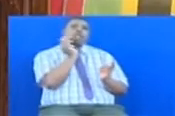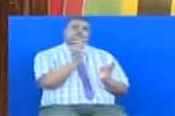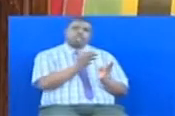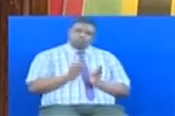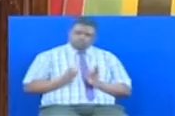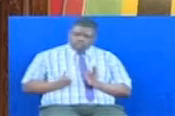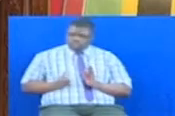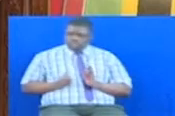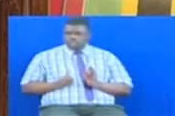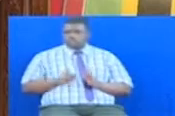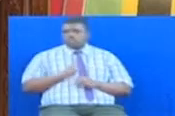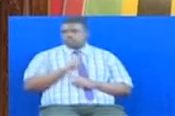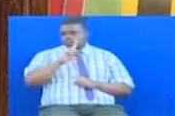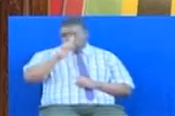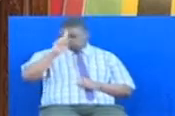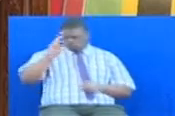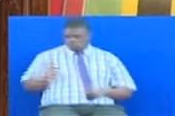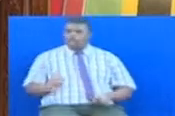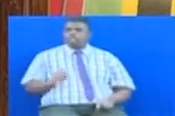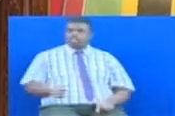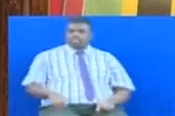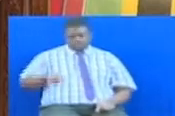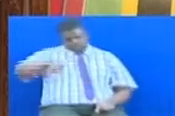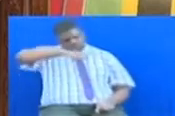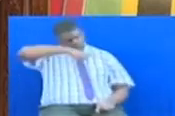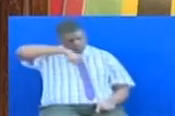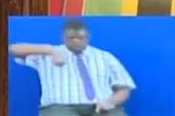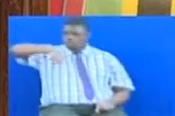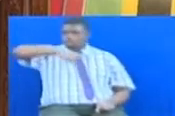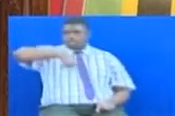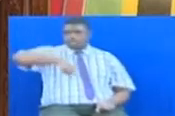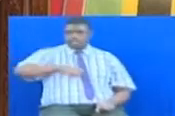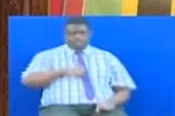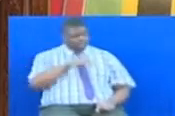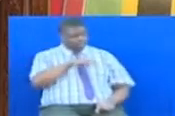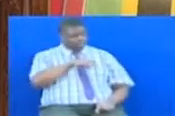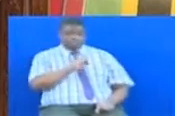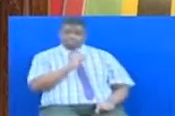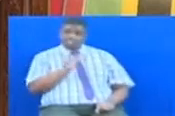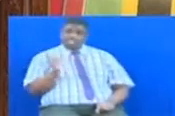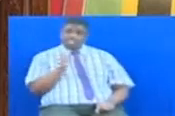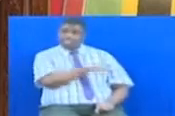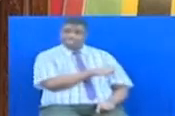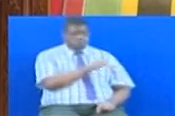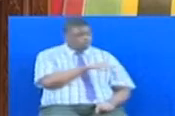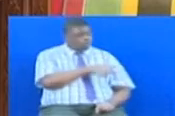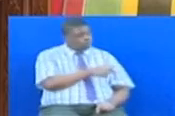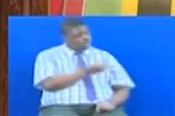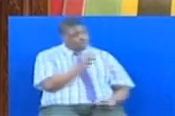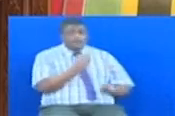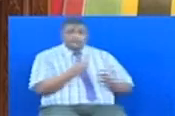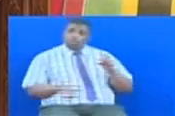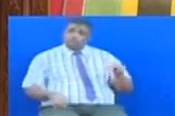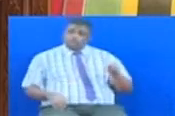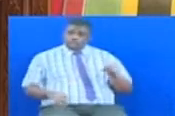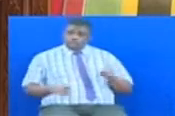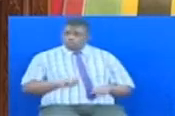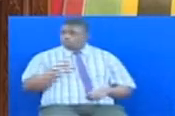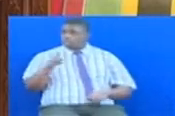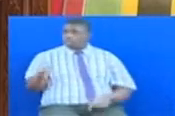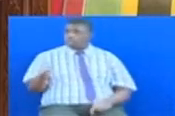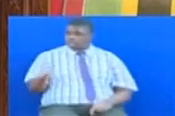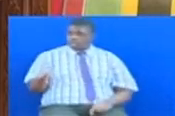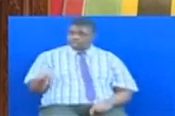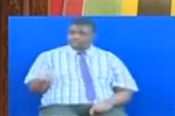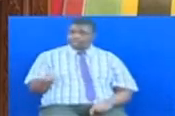ambao wabunge wote tujiulize, unaweza ukaenda MSD ukakosa dawa ambayo ukienda